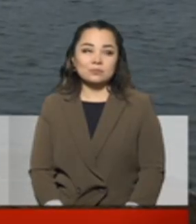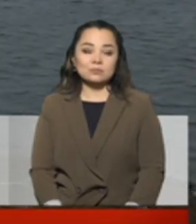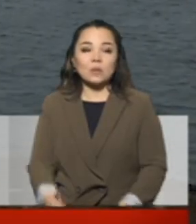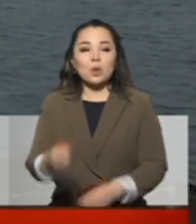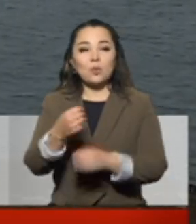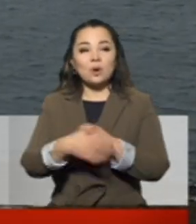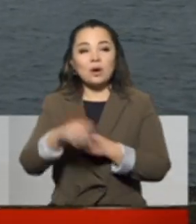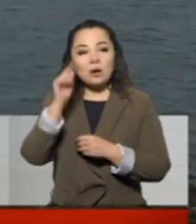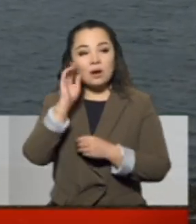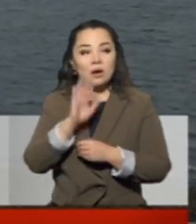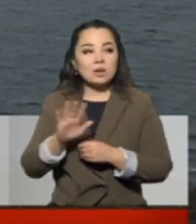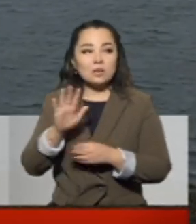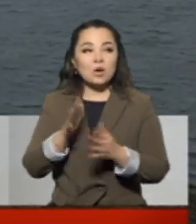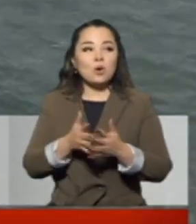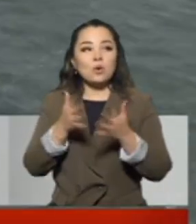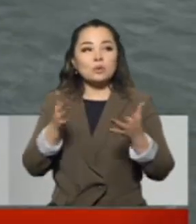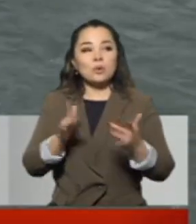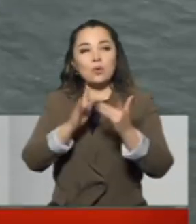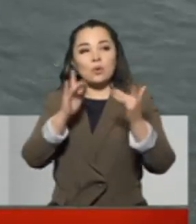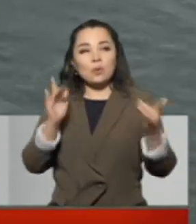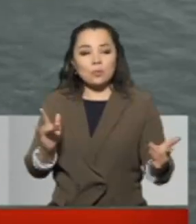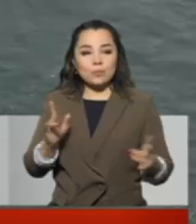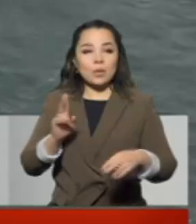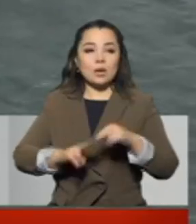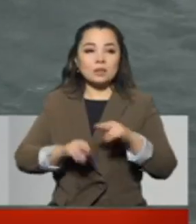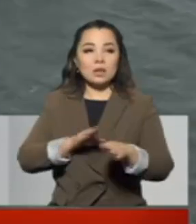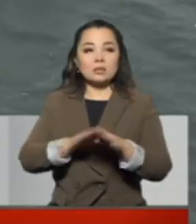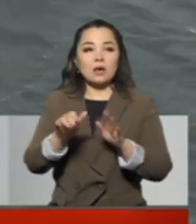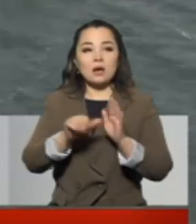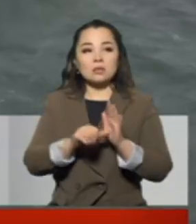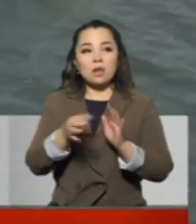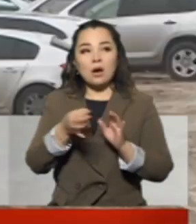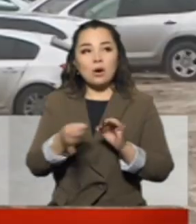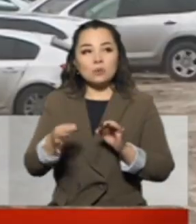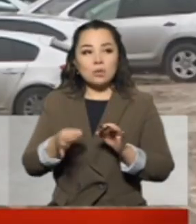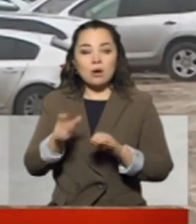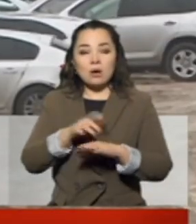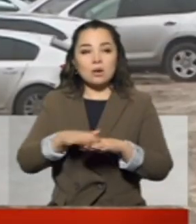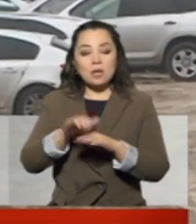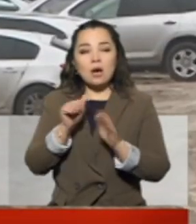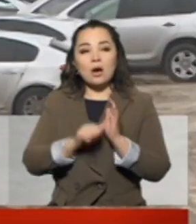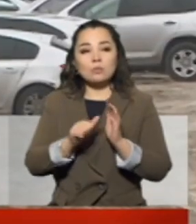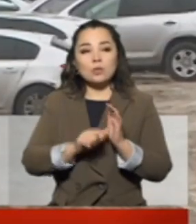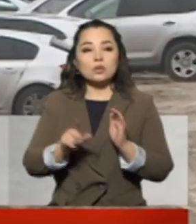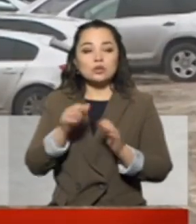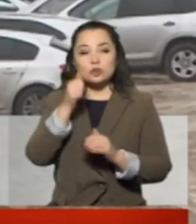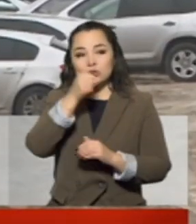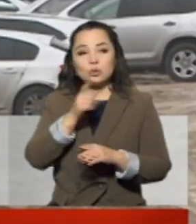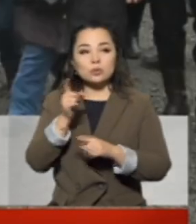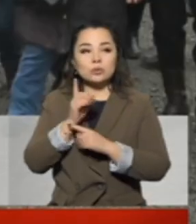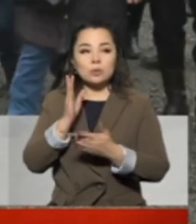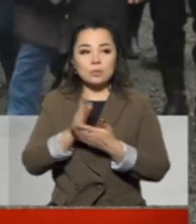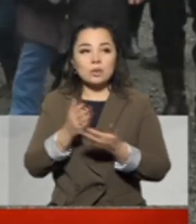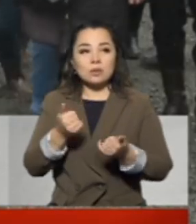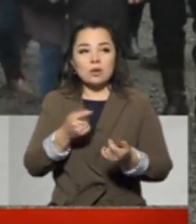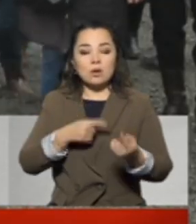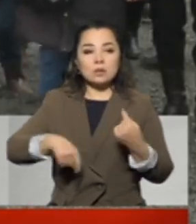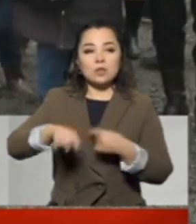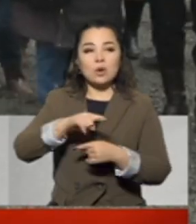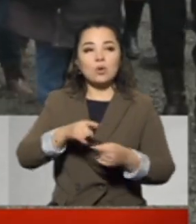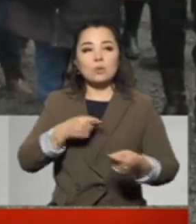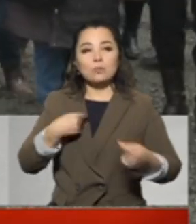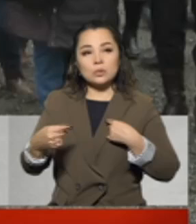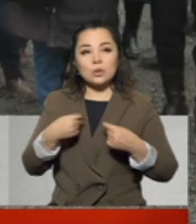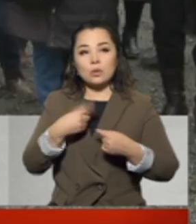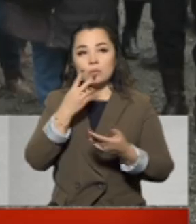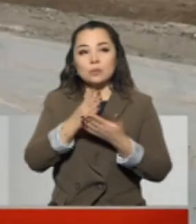Орталық Азиядағы ең үлкен су қоймасына көпірдің салынуын алты ауданның халқы 60 жыл күтті. Алыстағы ауыл тұрғындары айналма жолдың